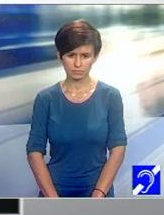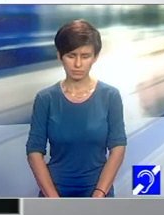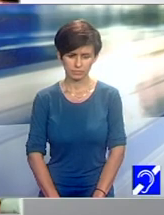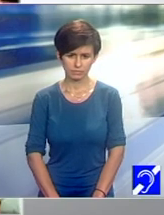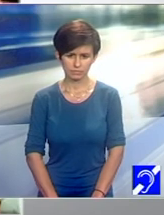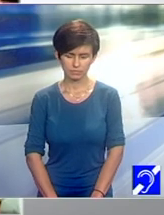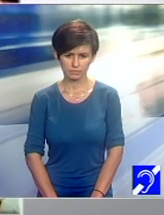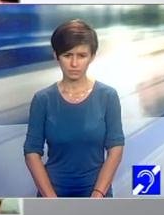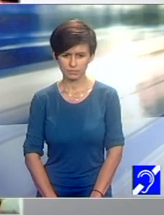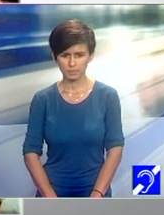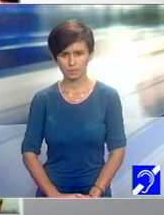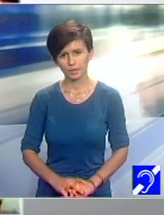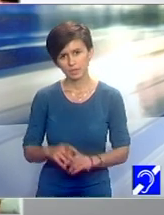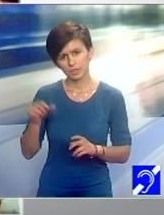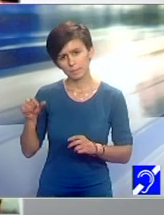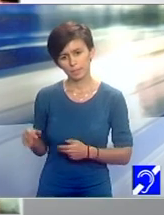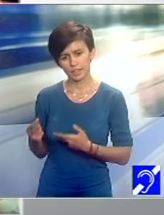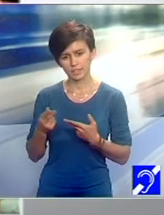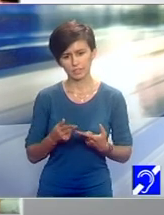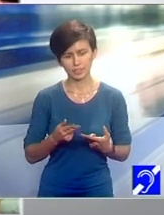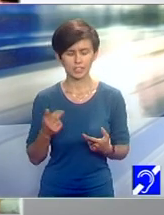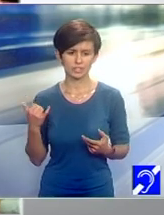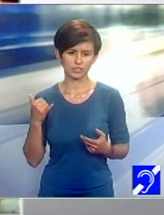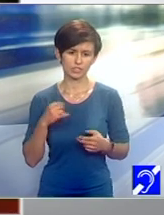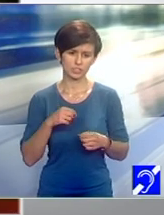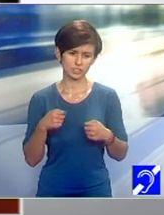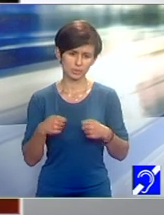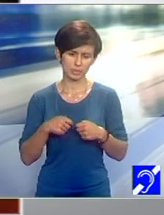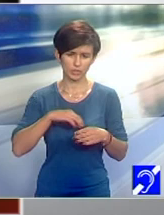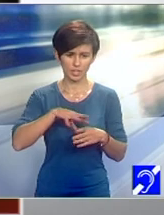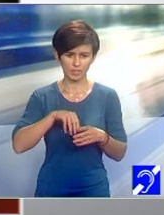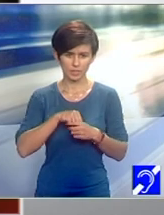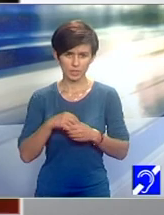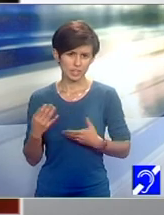to do. Printre oaspeți s-au numărat și membrii ai familiei Moisa, care au